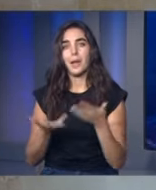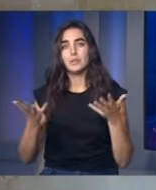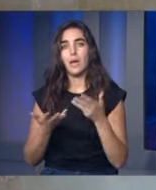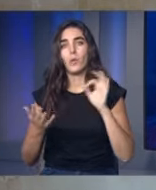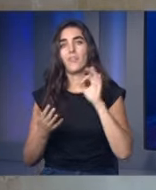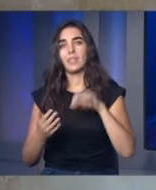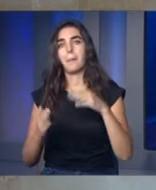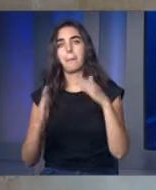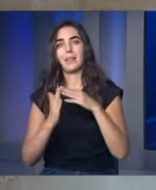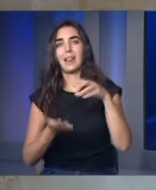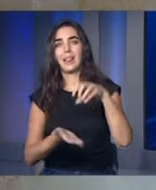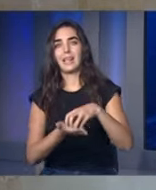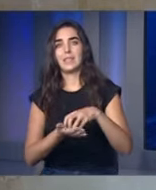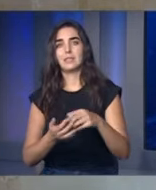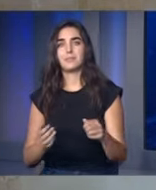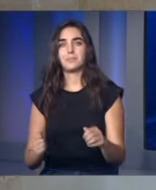وفلسطين.